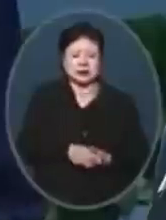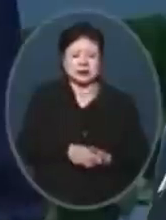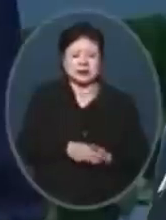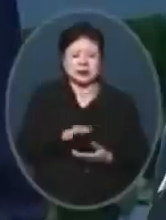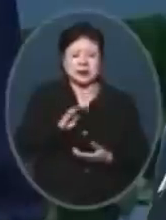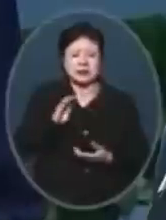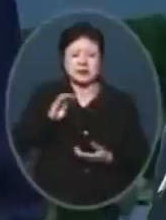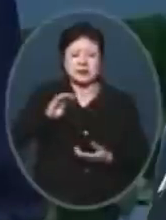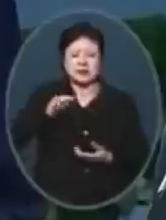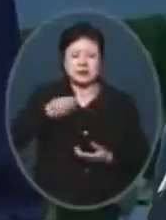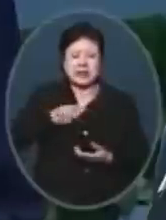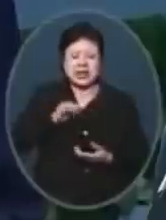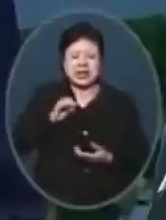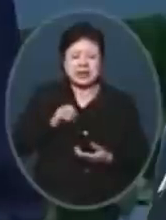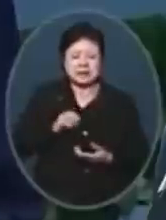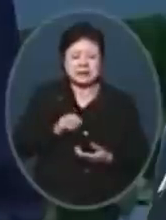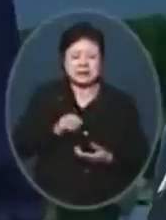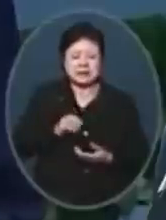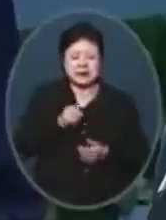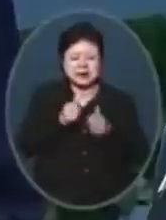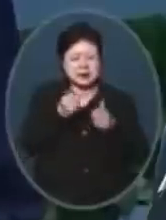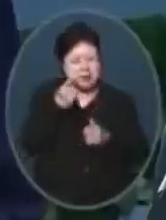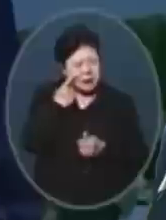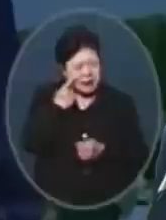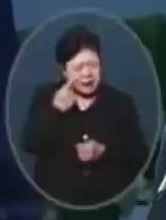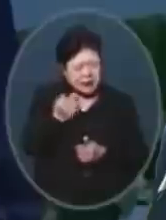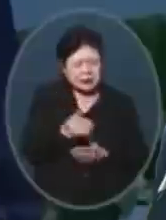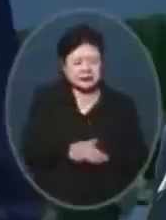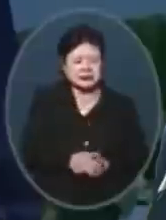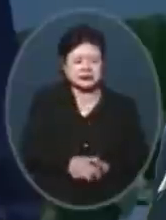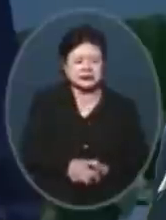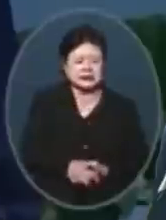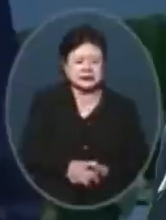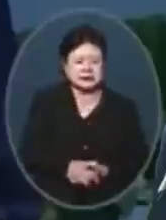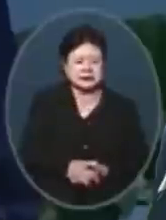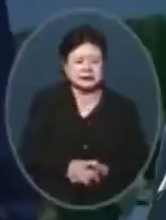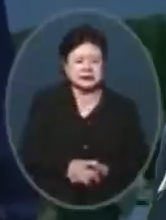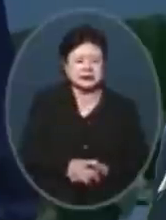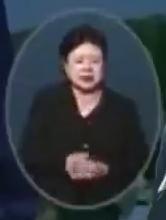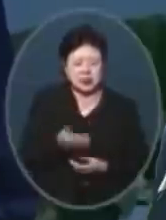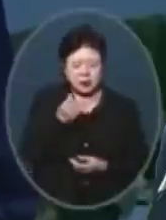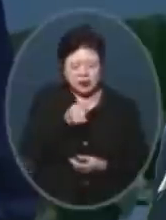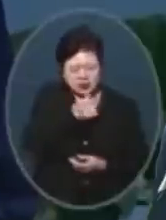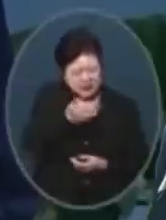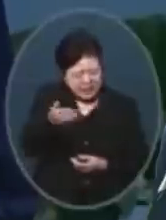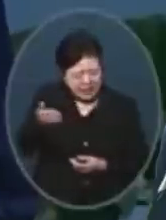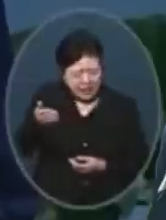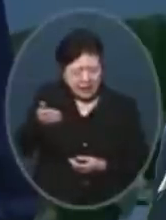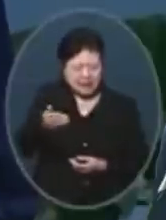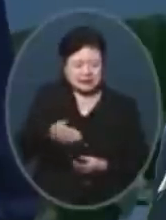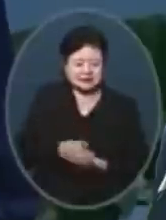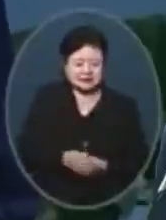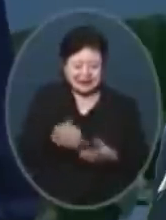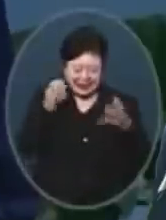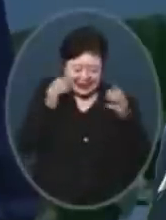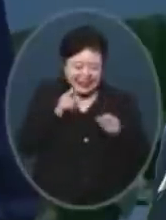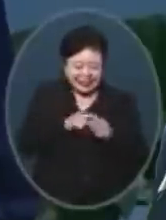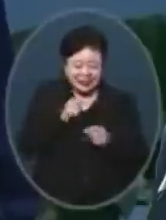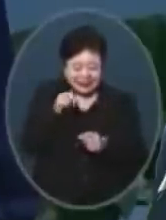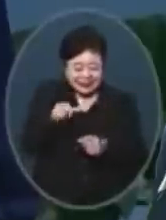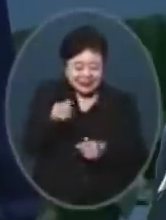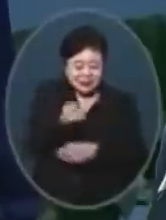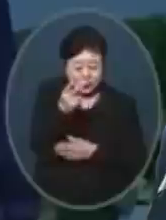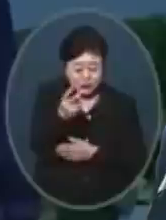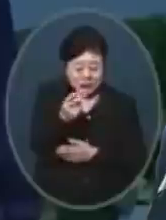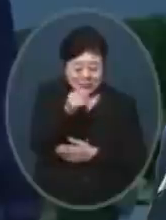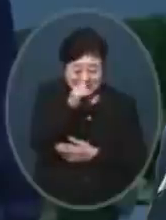빌립이 어떻게 하는가 시험해 보았다고 말했습니다. 너희들 먹을 것이 있느냐? 어린아이야 보리떡 다섯 개와 물고기